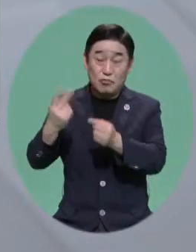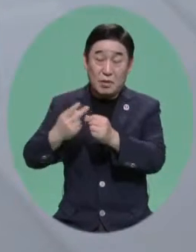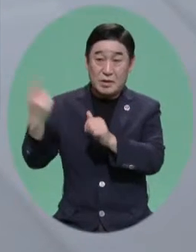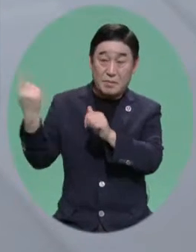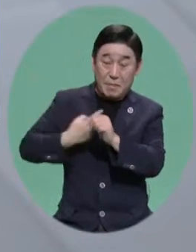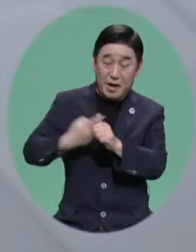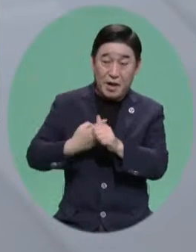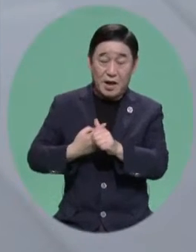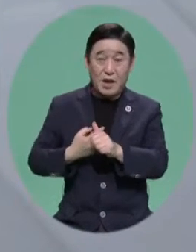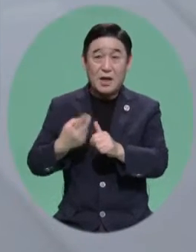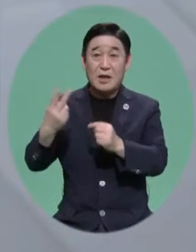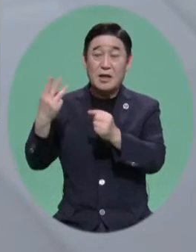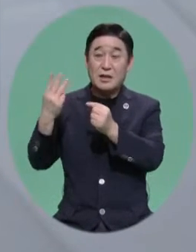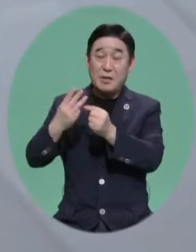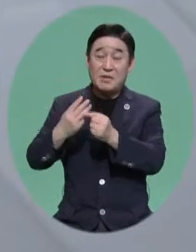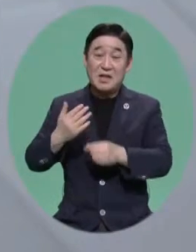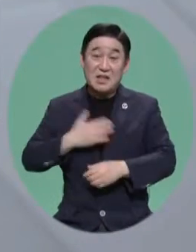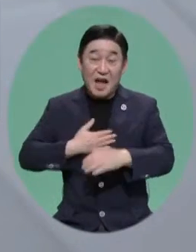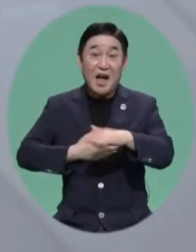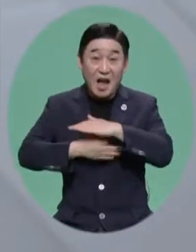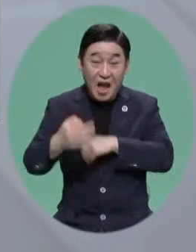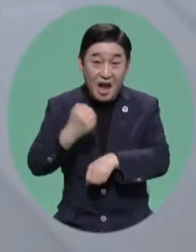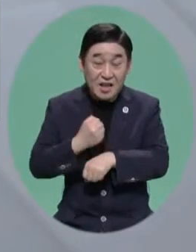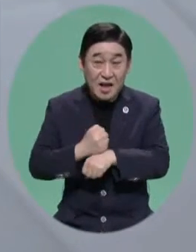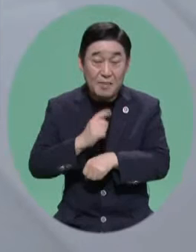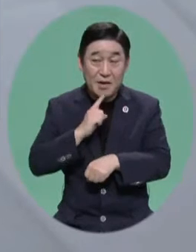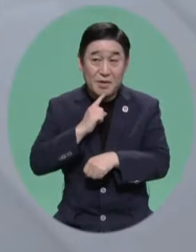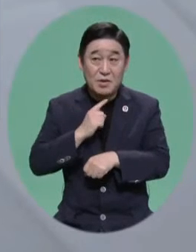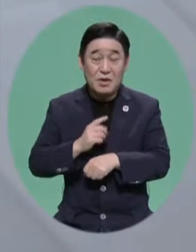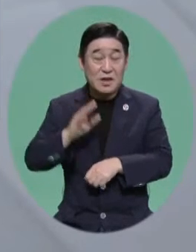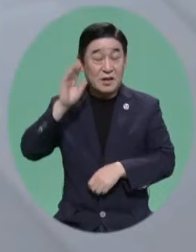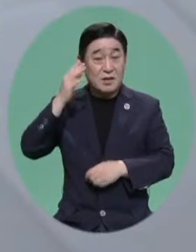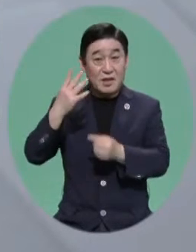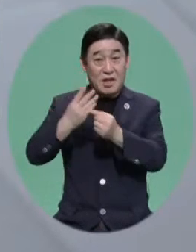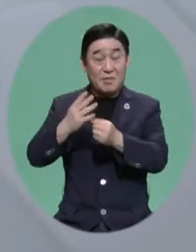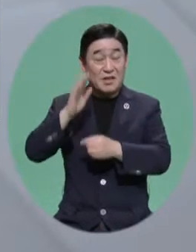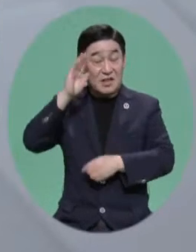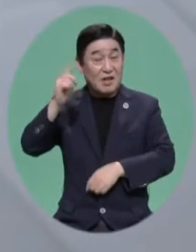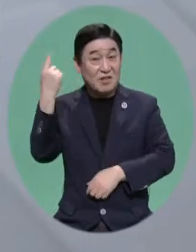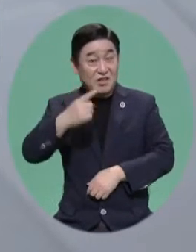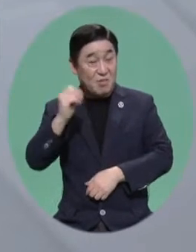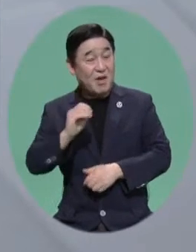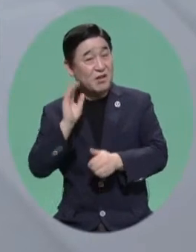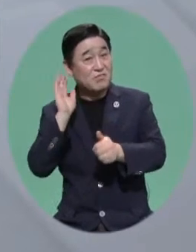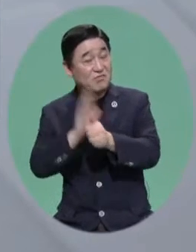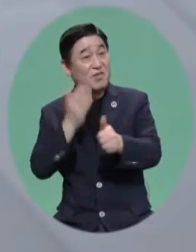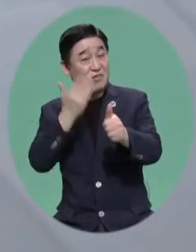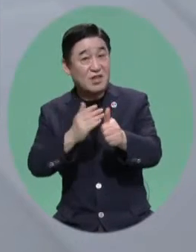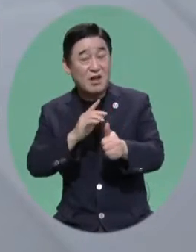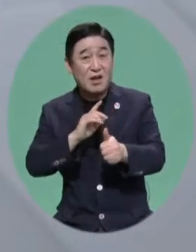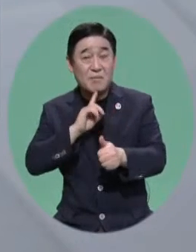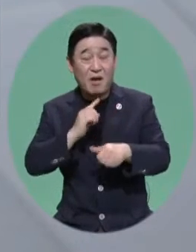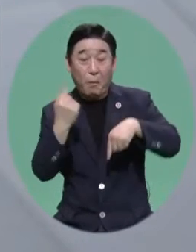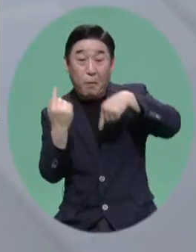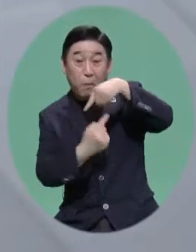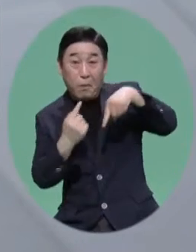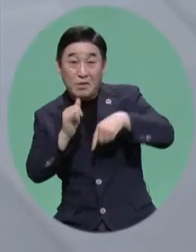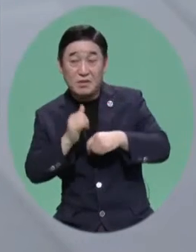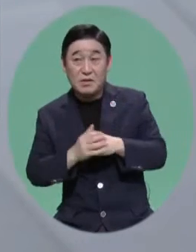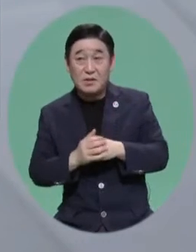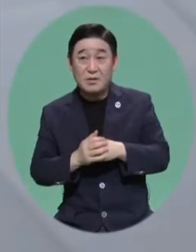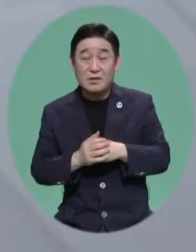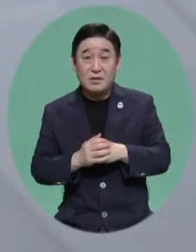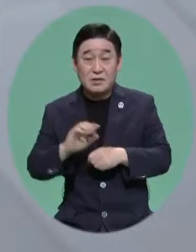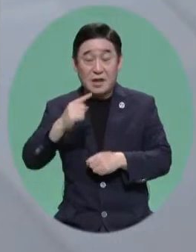했다고 하다가 나중에 1000만 원 하겠다고 하는 것이 일관성이 없다 이 말씀인데 답변을 회피하는 것 같아서 좀 아쉽습니다 잠시 와요 이어서